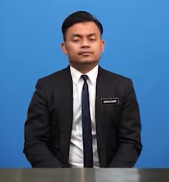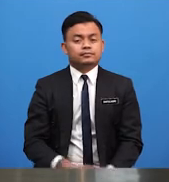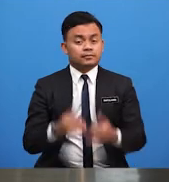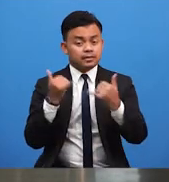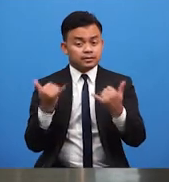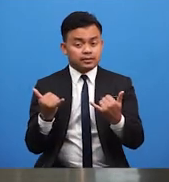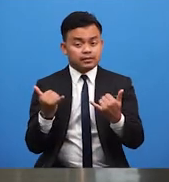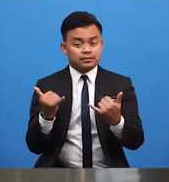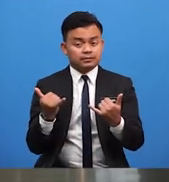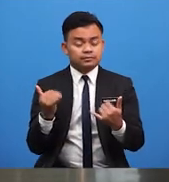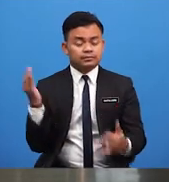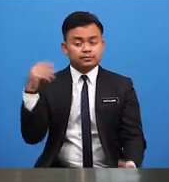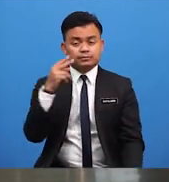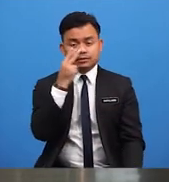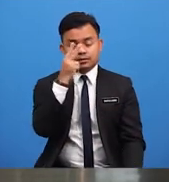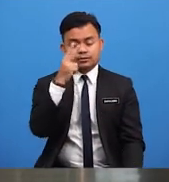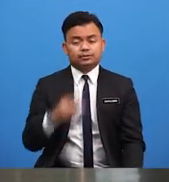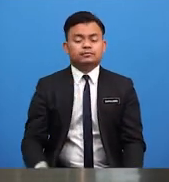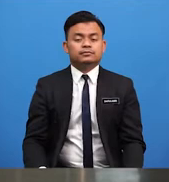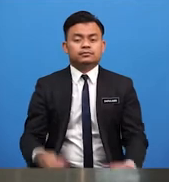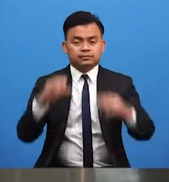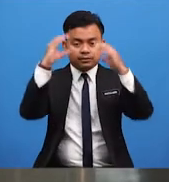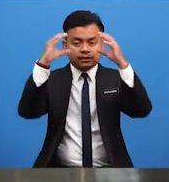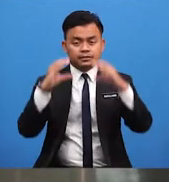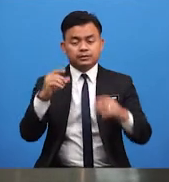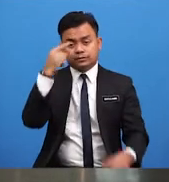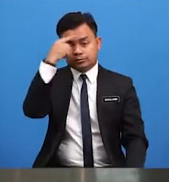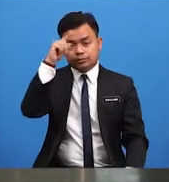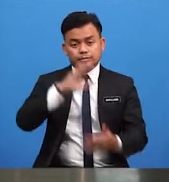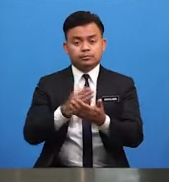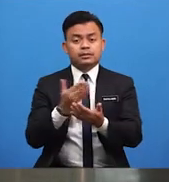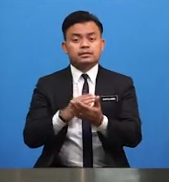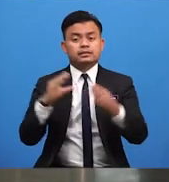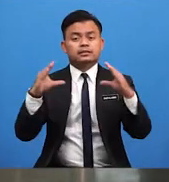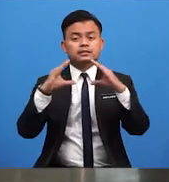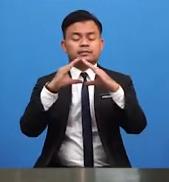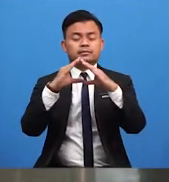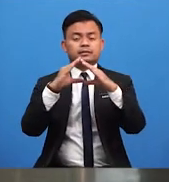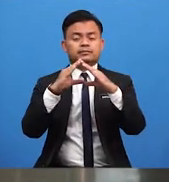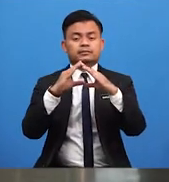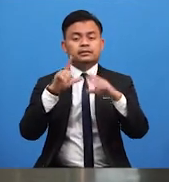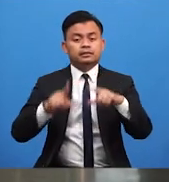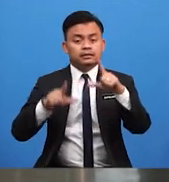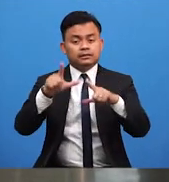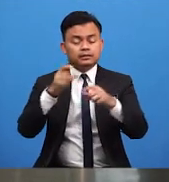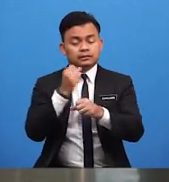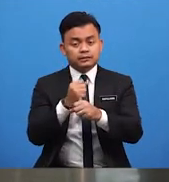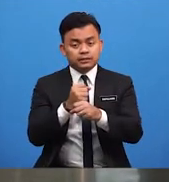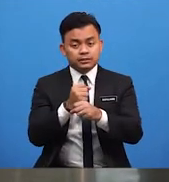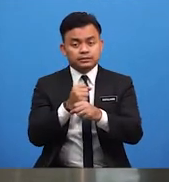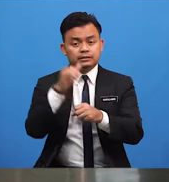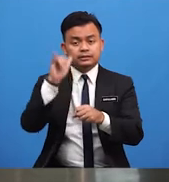Sekarang, mari kita lihat bagaimana cara untuk memasak nasi lemak mengikut langkah kerja yang